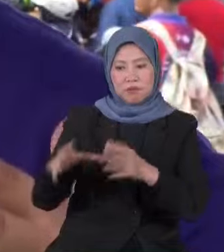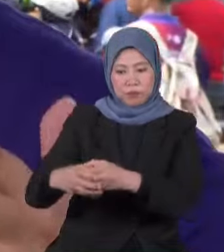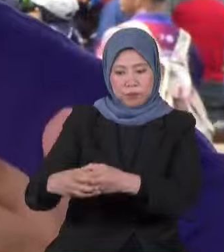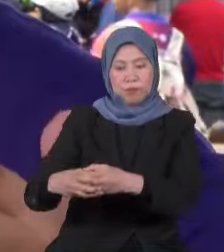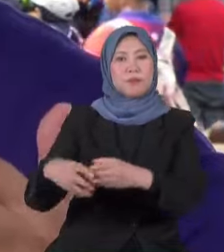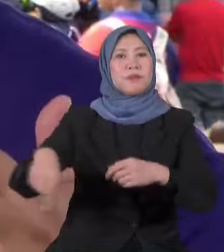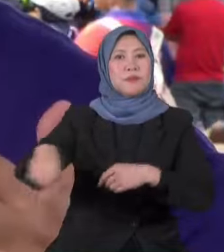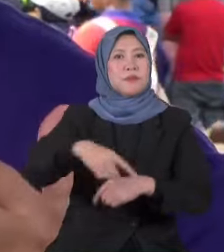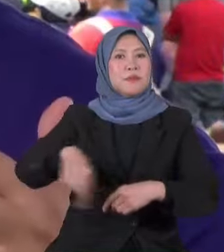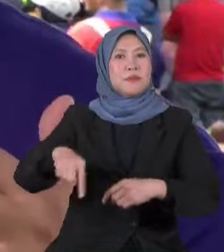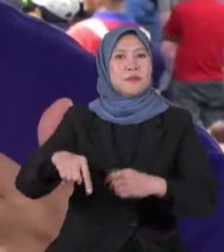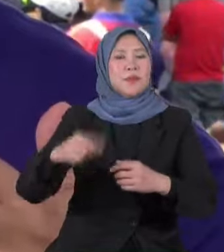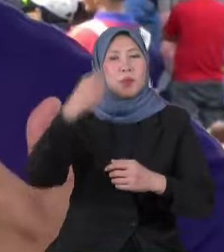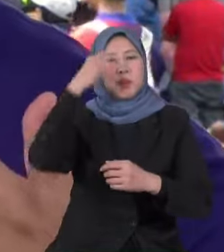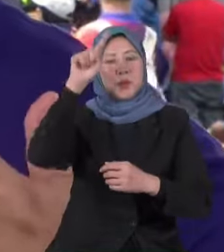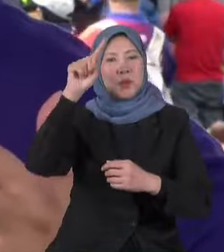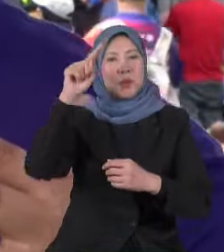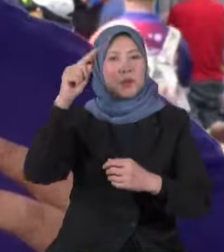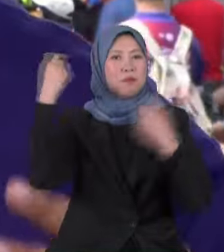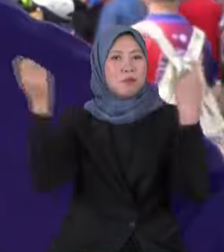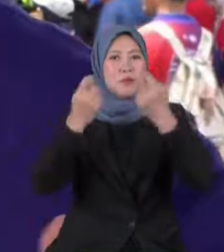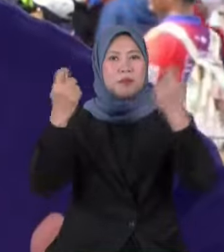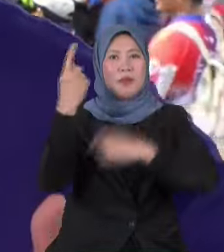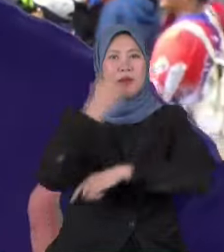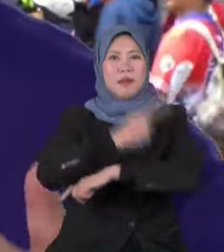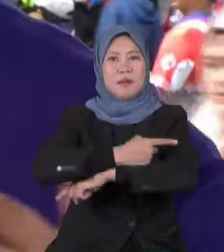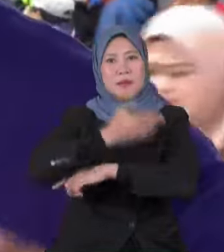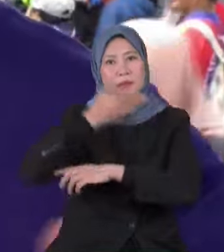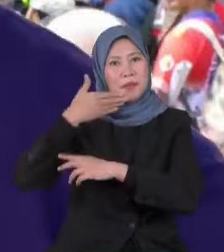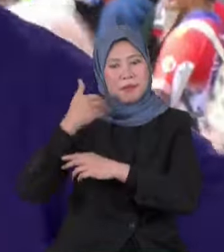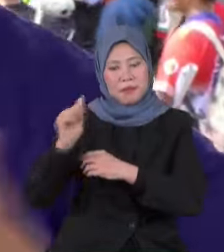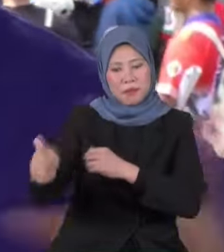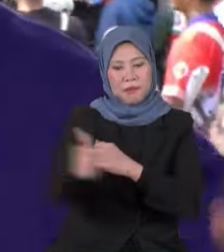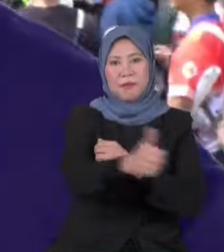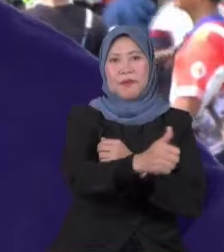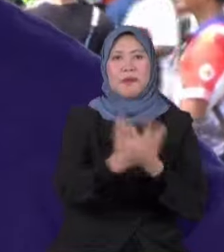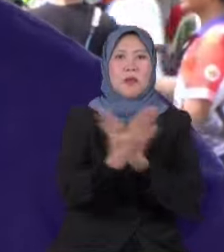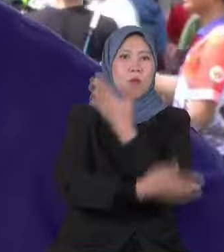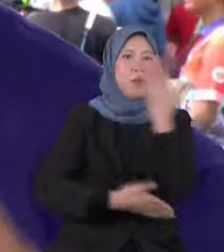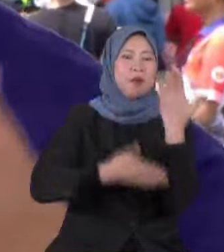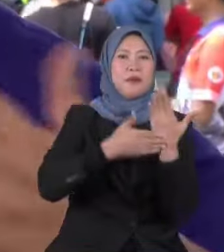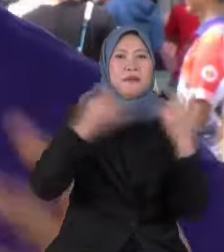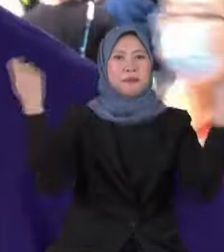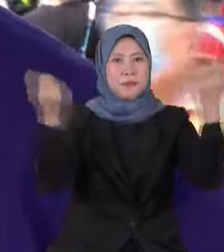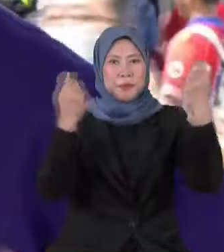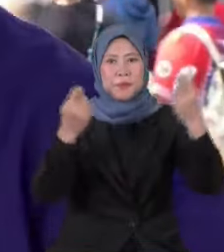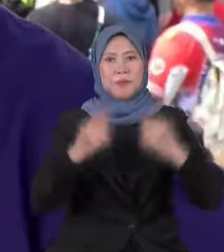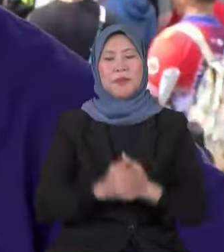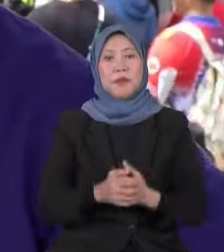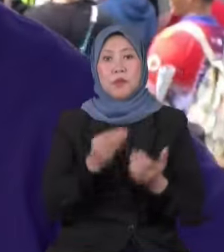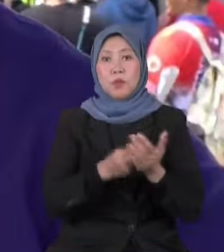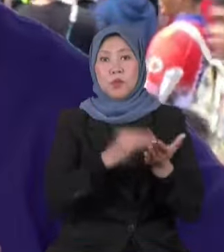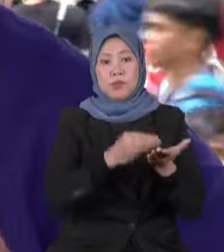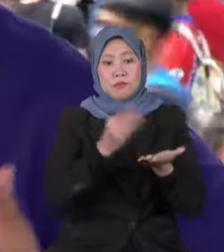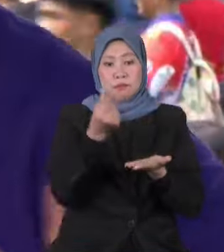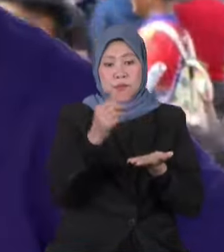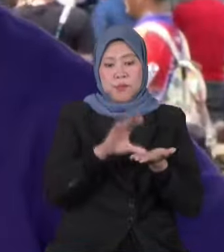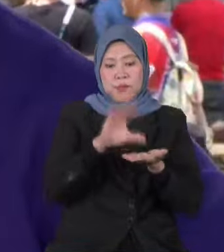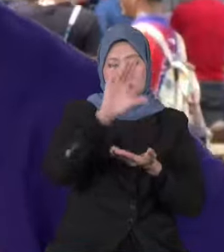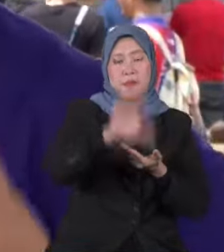untuk menyambut semarak Hari Belia ni bersama rakan-rakan di daerah masing-masing di seluruh negara. Itu peruntukan yang diturunkan oleh Kementerian